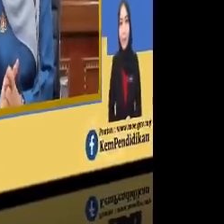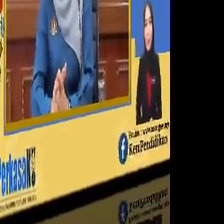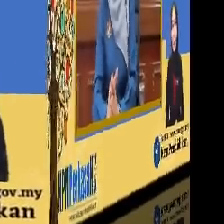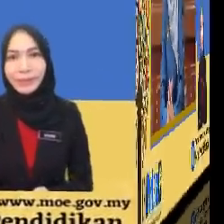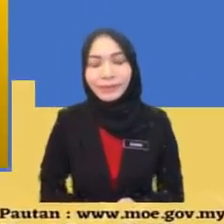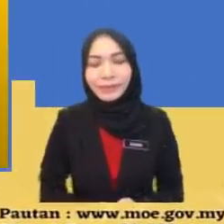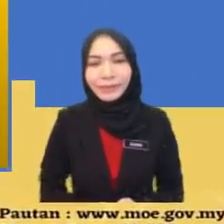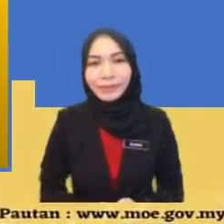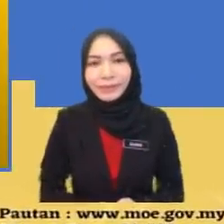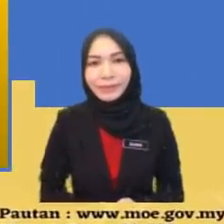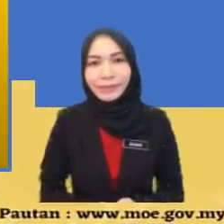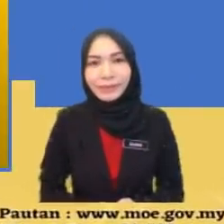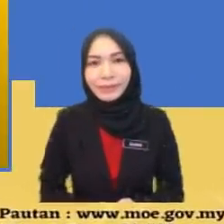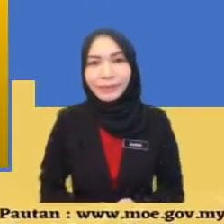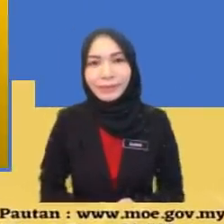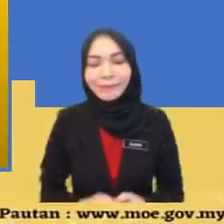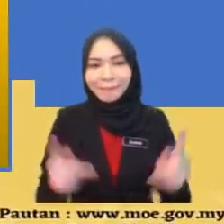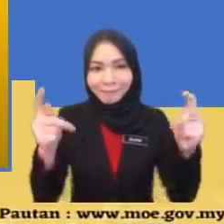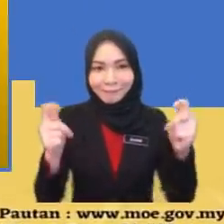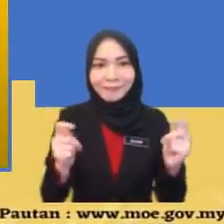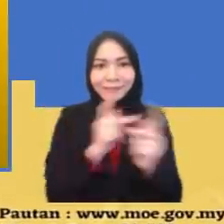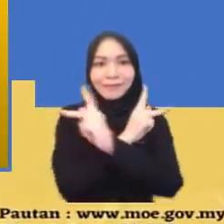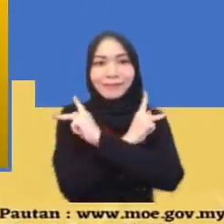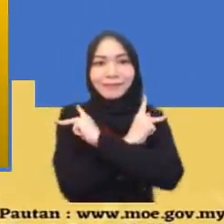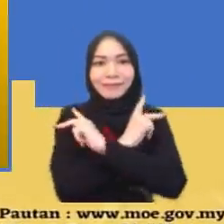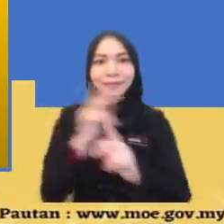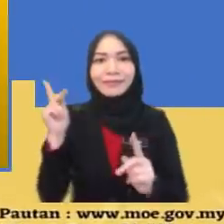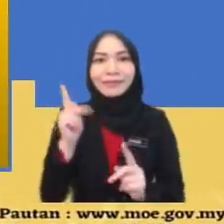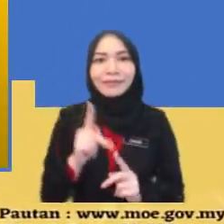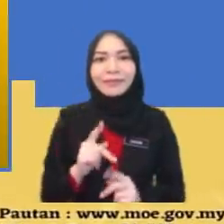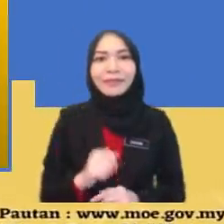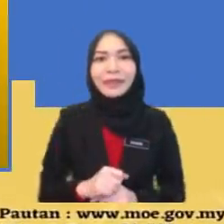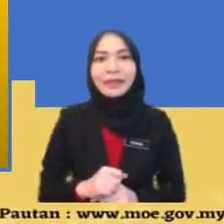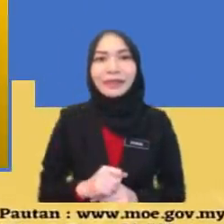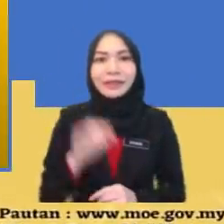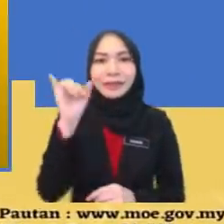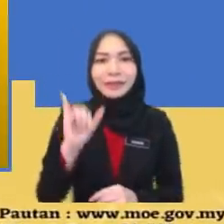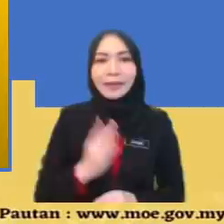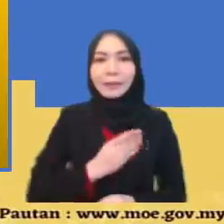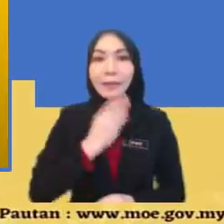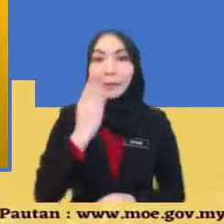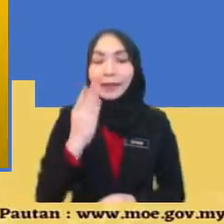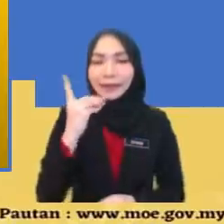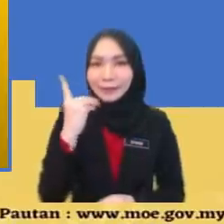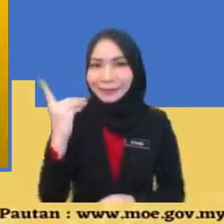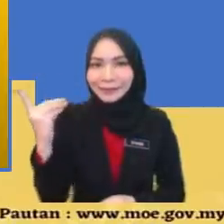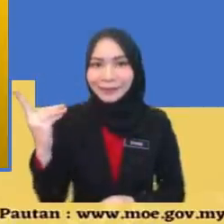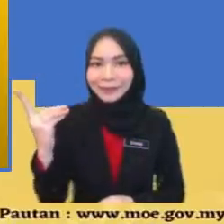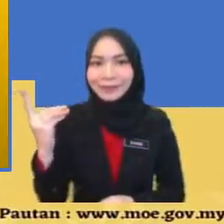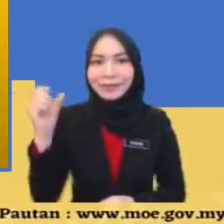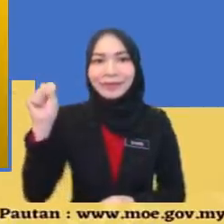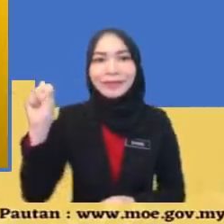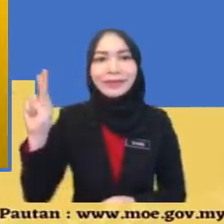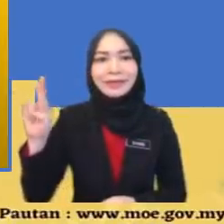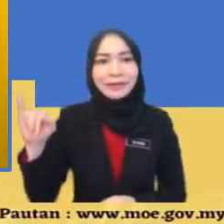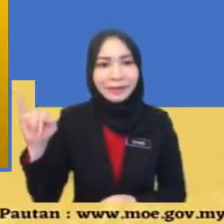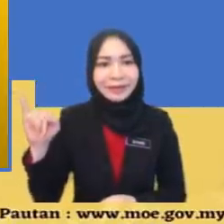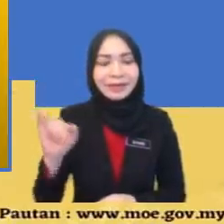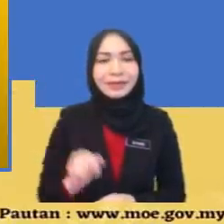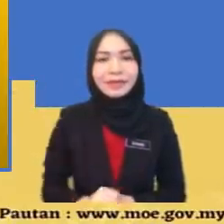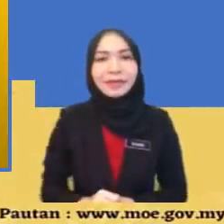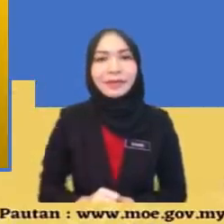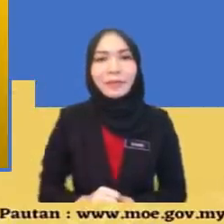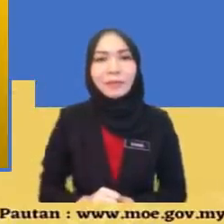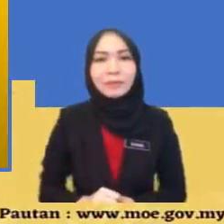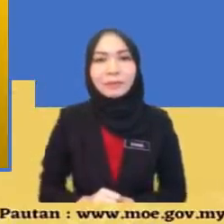Hai Coba kasih yang berbahagia dateng Khairani binti Abdul Hamid ketua pengarah pendidikan